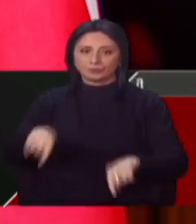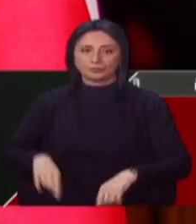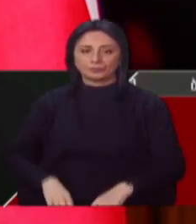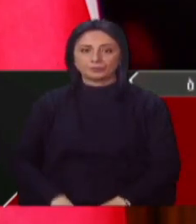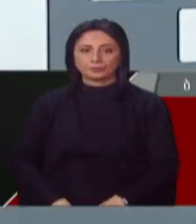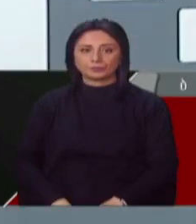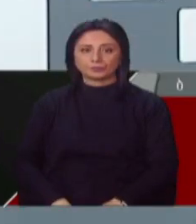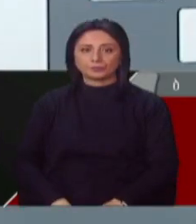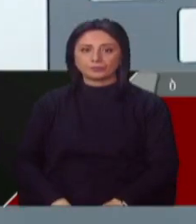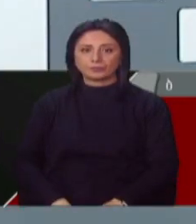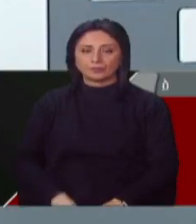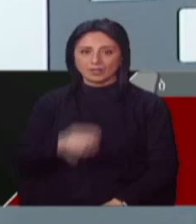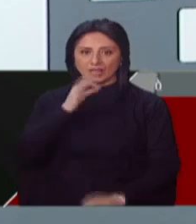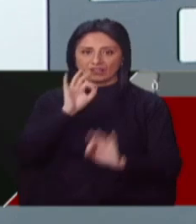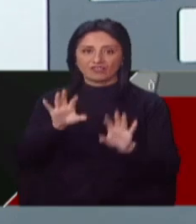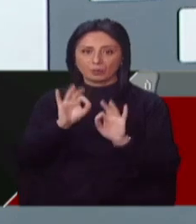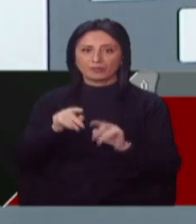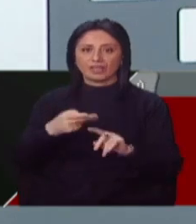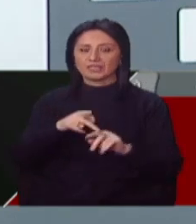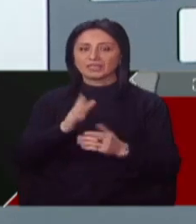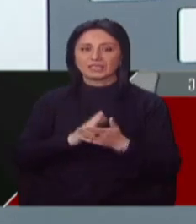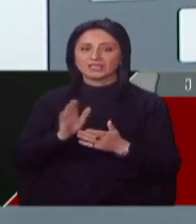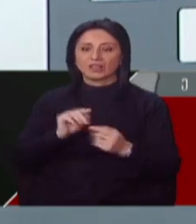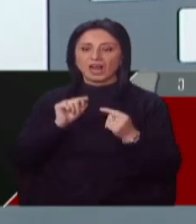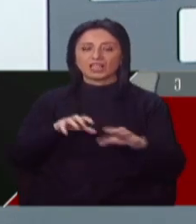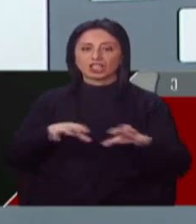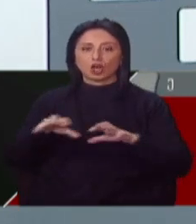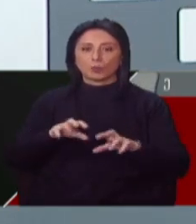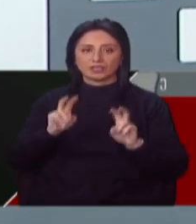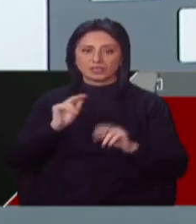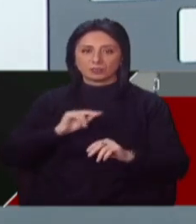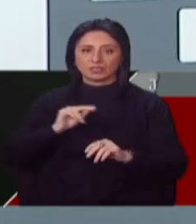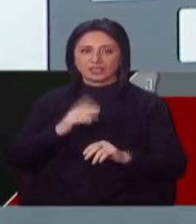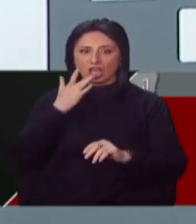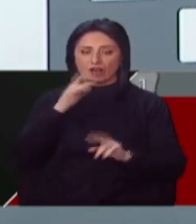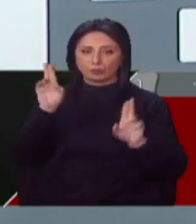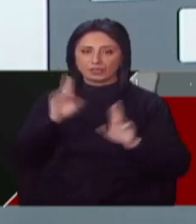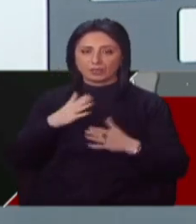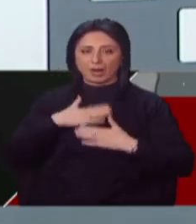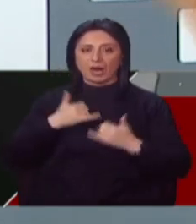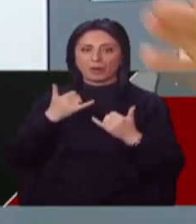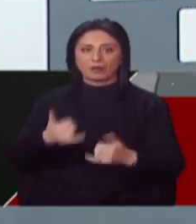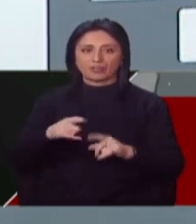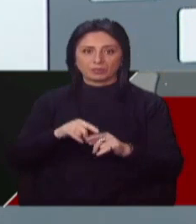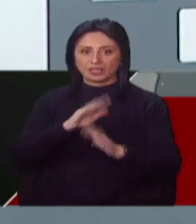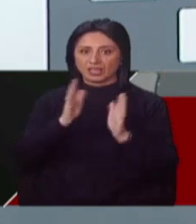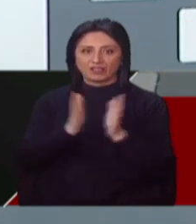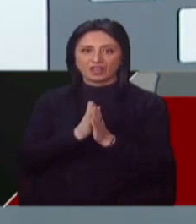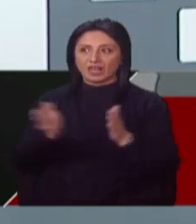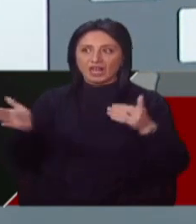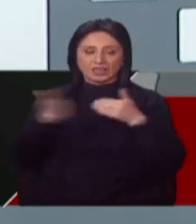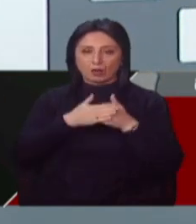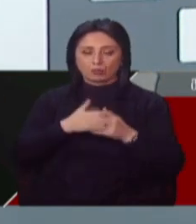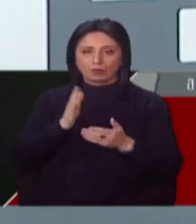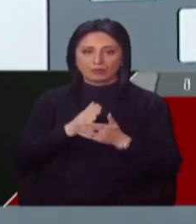ucea. Pe un neviano. E zara, lisa anticorupțiul instituția, numele se Europul standard, să acum o crezi. Am et hobolă pe rita horului,